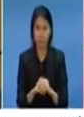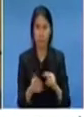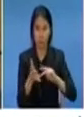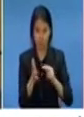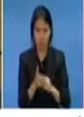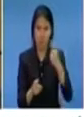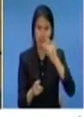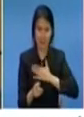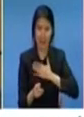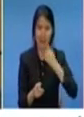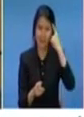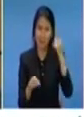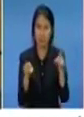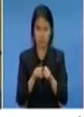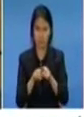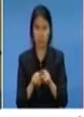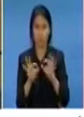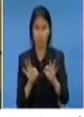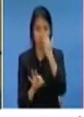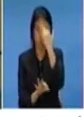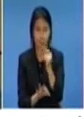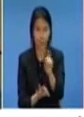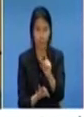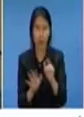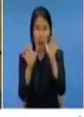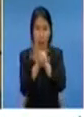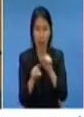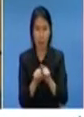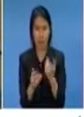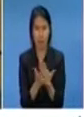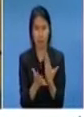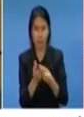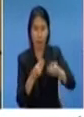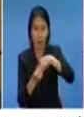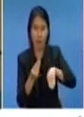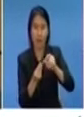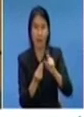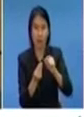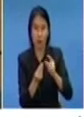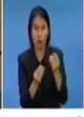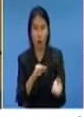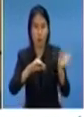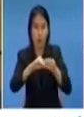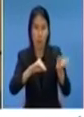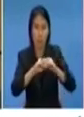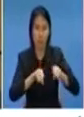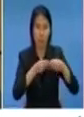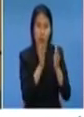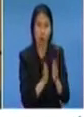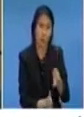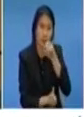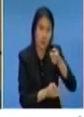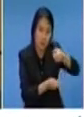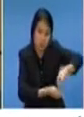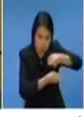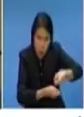อสนับสนุนในเรื่องของตรงนี้ค่ะเพราะว่าจะเป็นการสร้างรายได้ให้เกษตรกรในการเพิ่มพื้นที่ป่าแล้วก็ในเรื่องของท